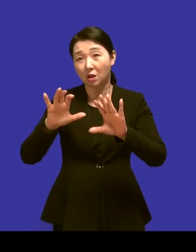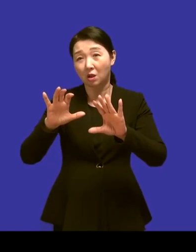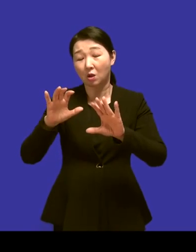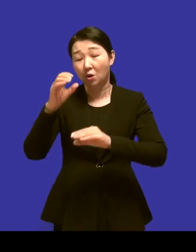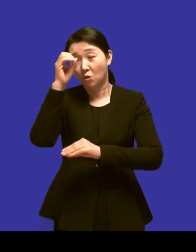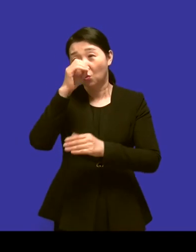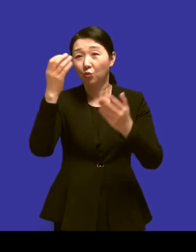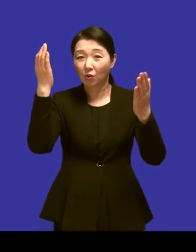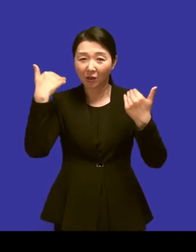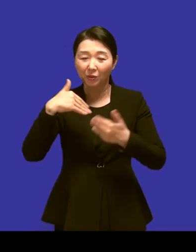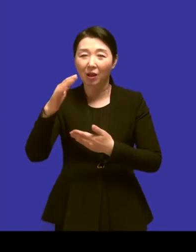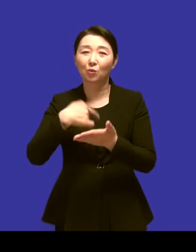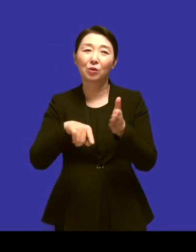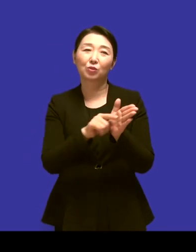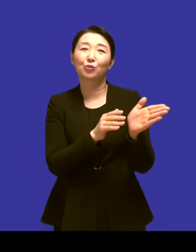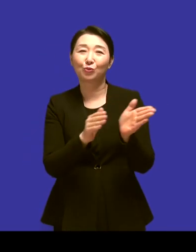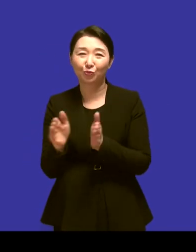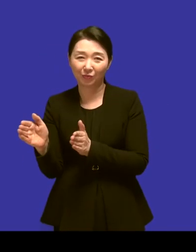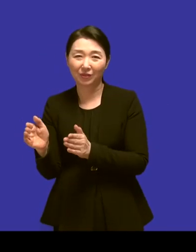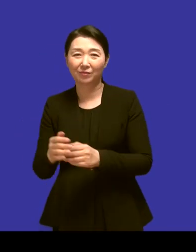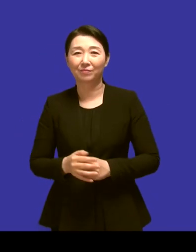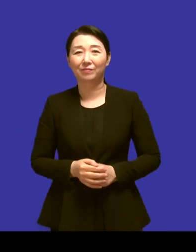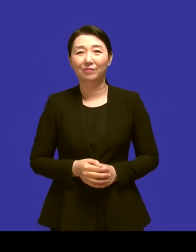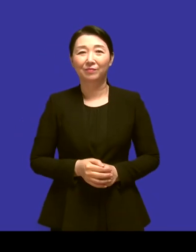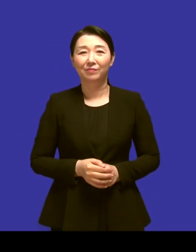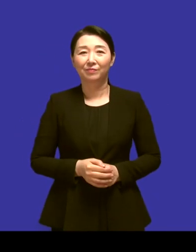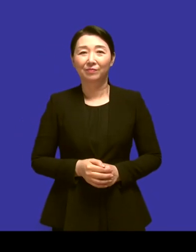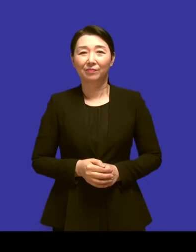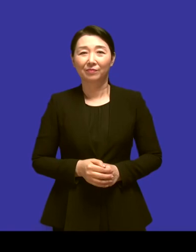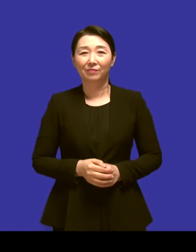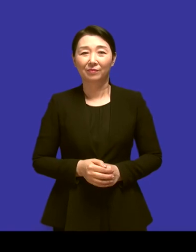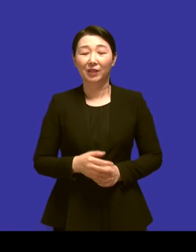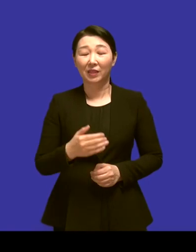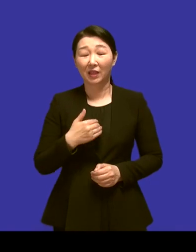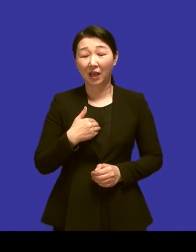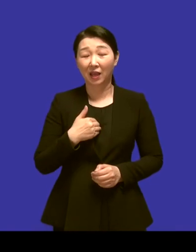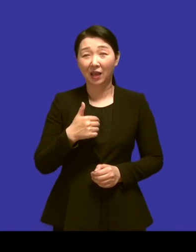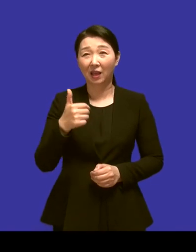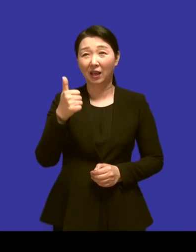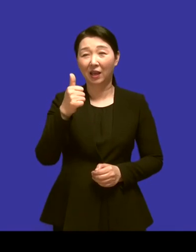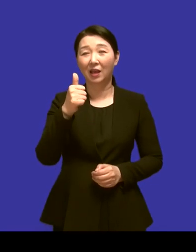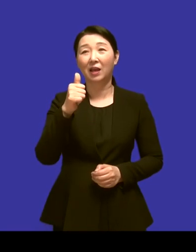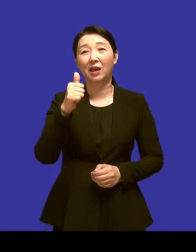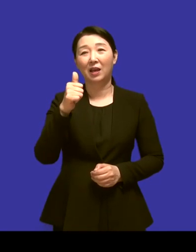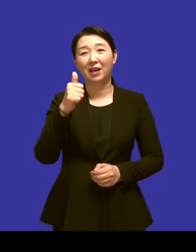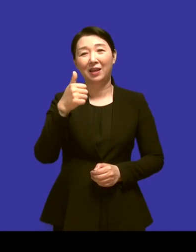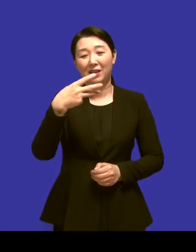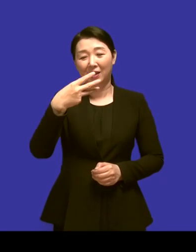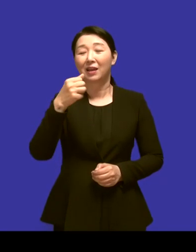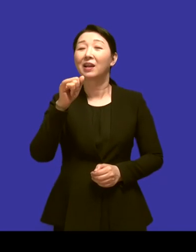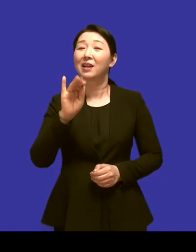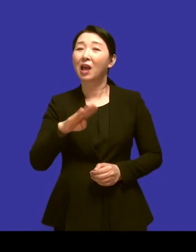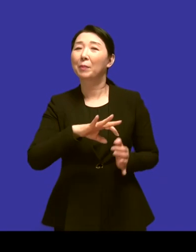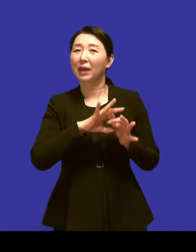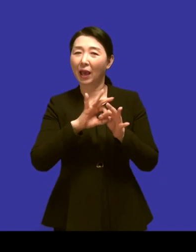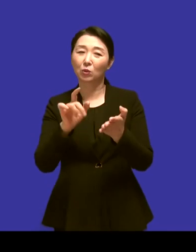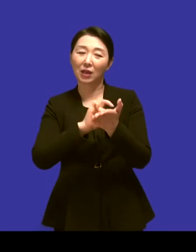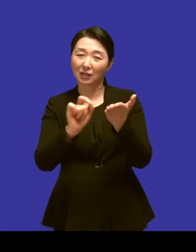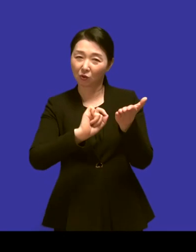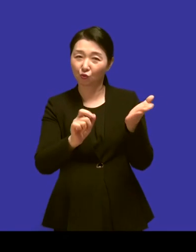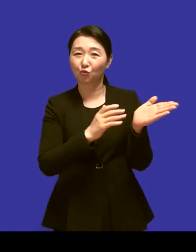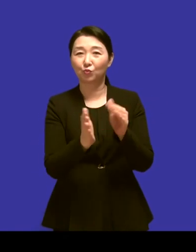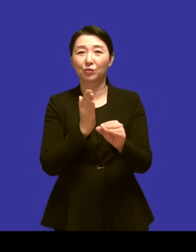가려고 이제 준비를 하고 있었는데 제가 그때도 이제 랩을 하고 있었거든요. 이제 가사를 쓰고 어린 때도요? 네, 어린 때 하고